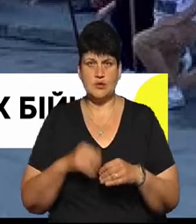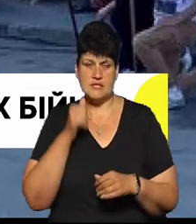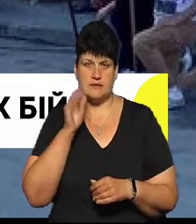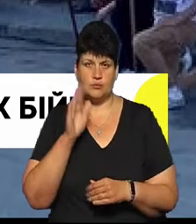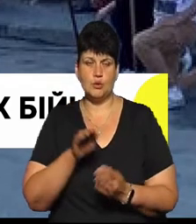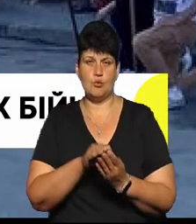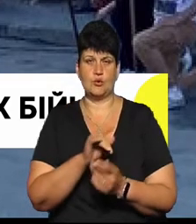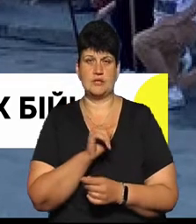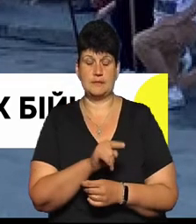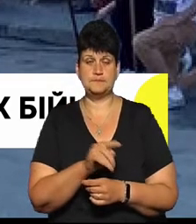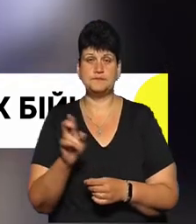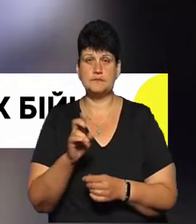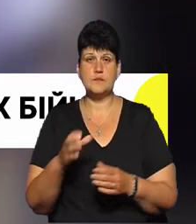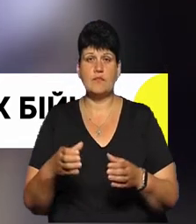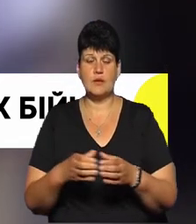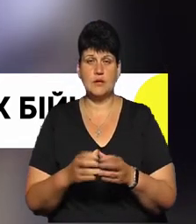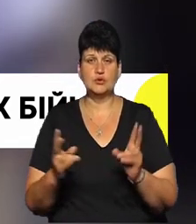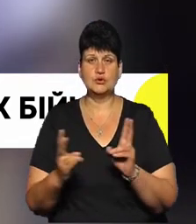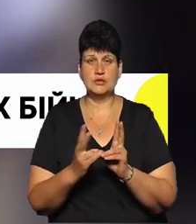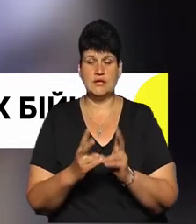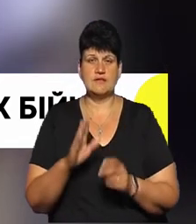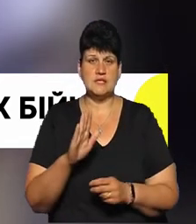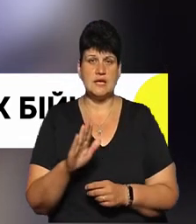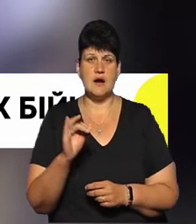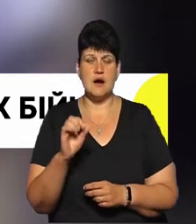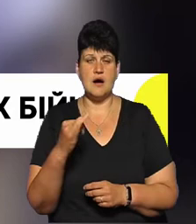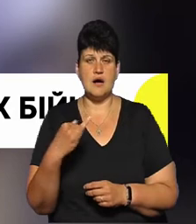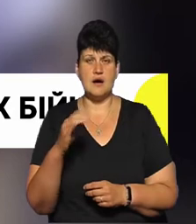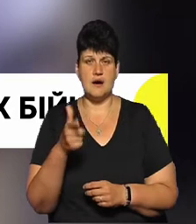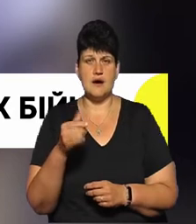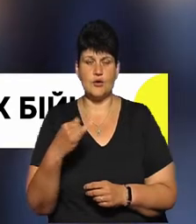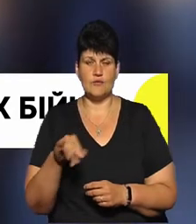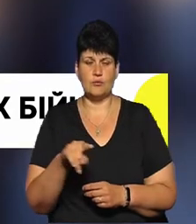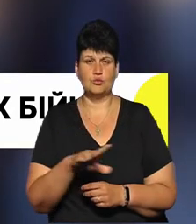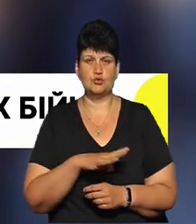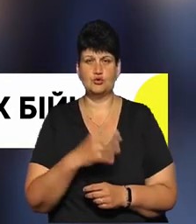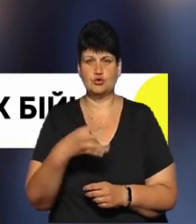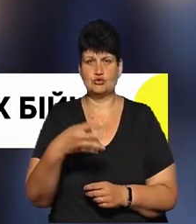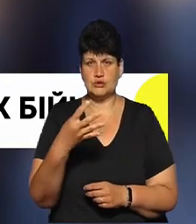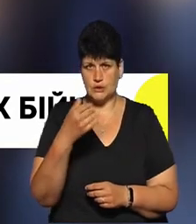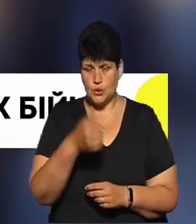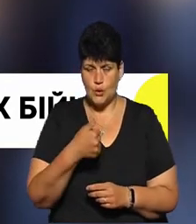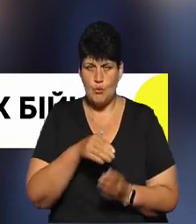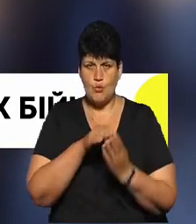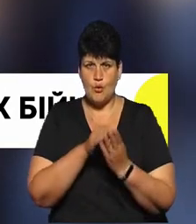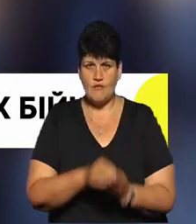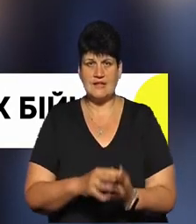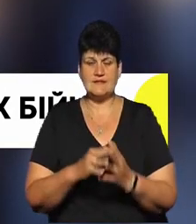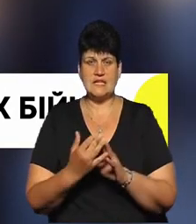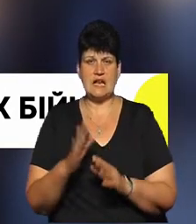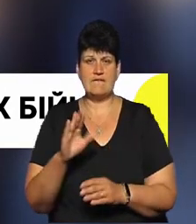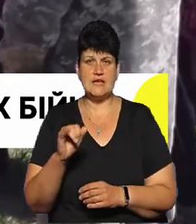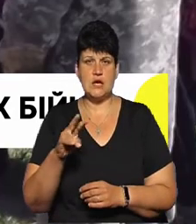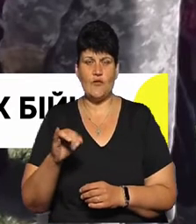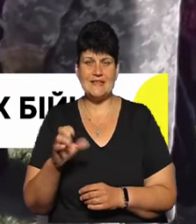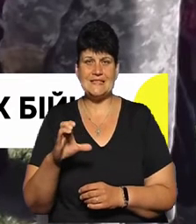громаді зустріли військовослужбовця Василя Гайового. Бійцю було 44 роки. Поховали захисника у селі Вільховець Ранчуківської громади,